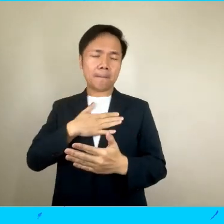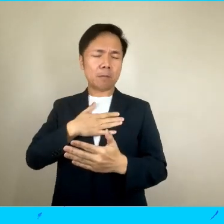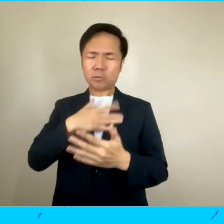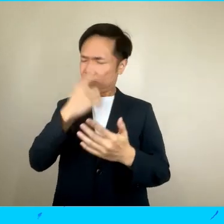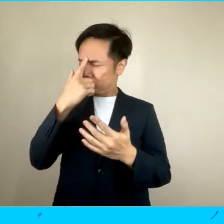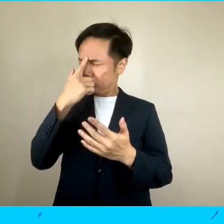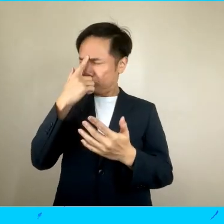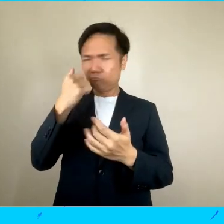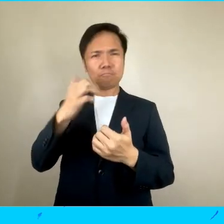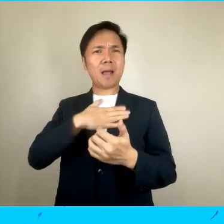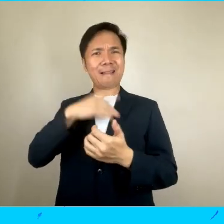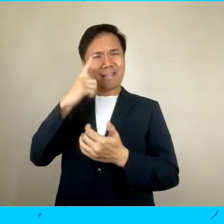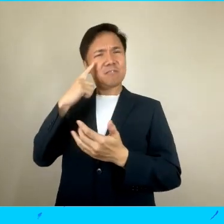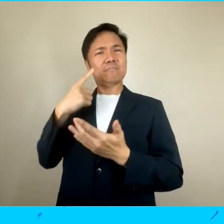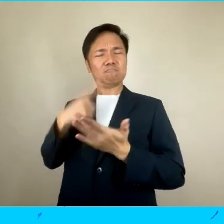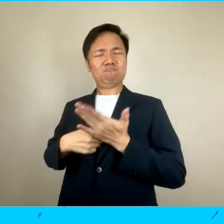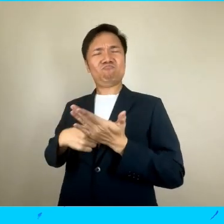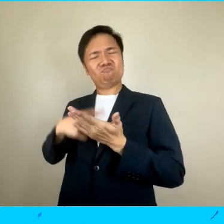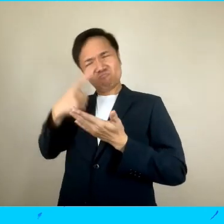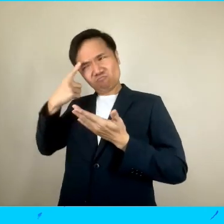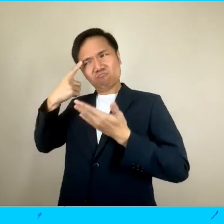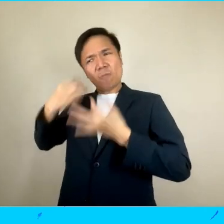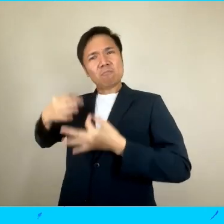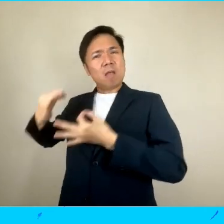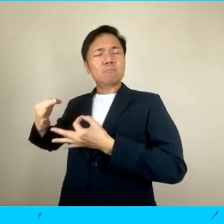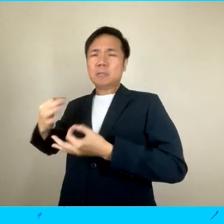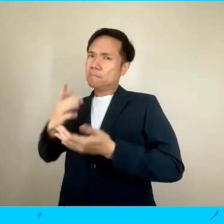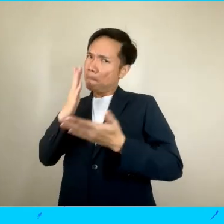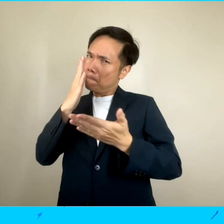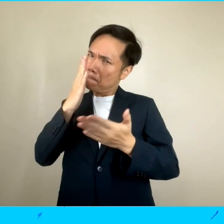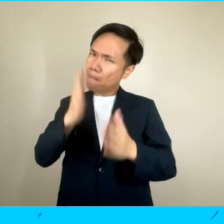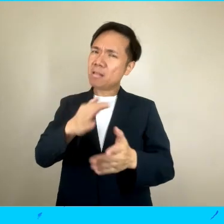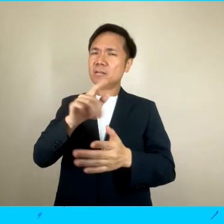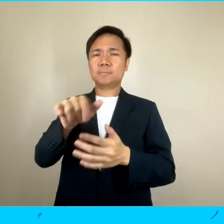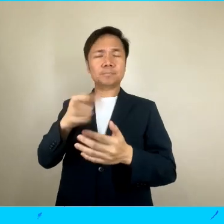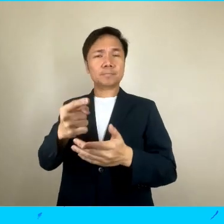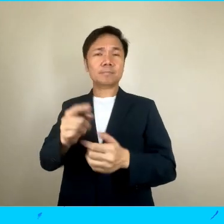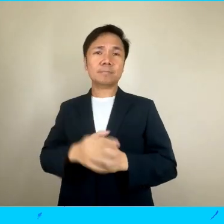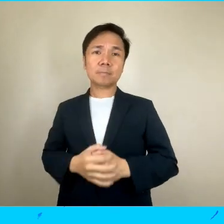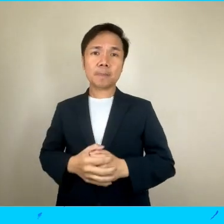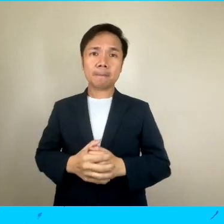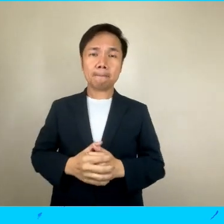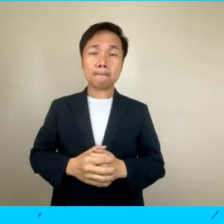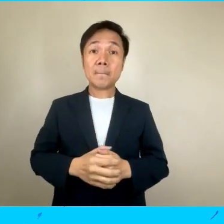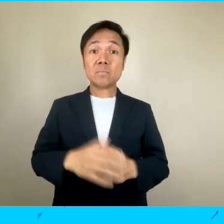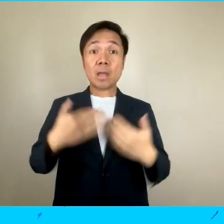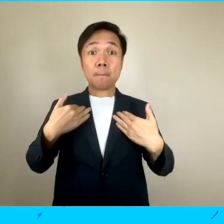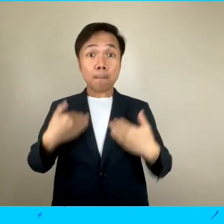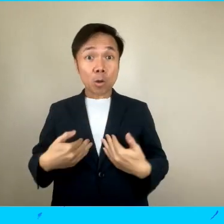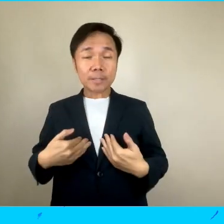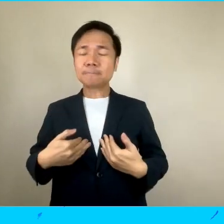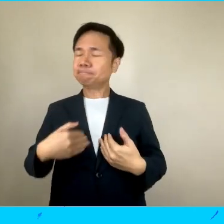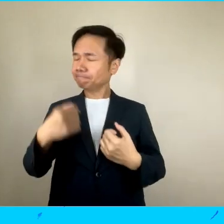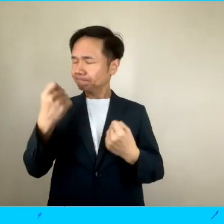et avoir la liberté de donner, c'est important pour forcer les